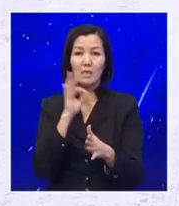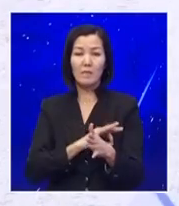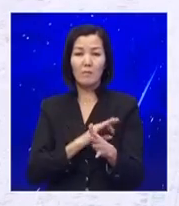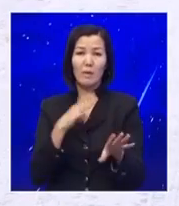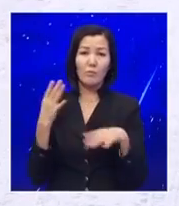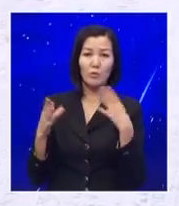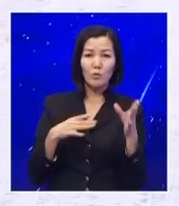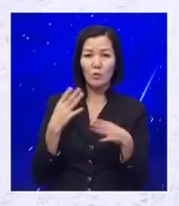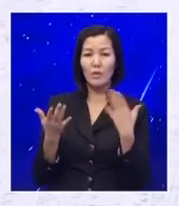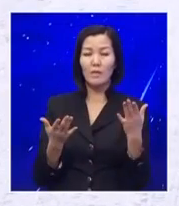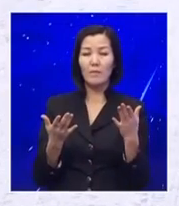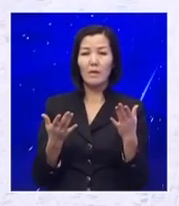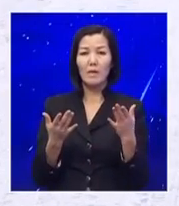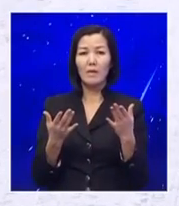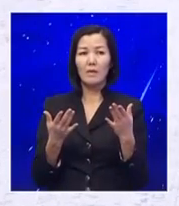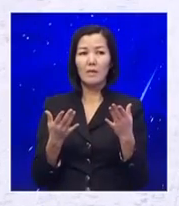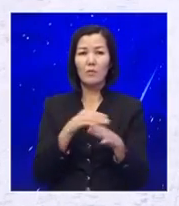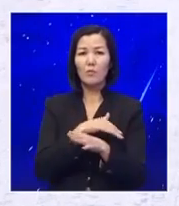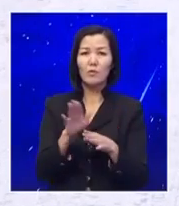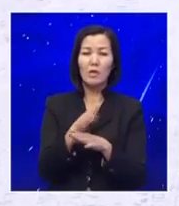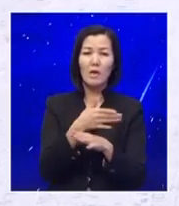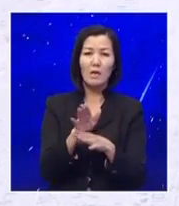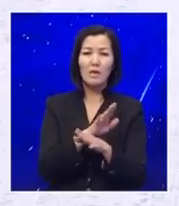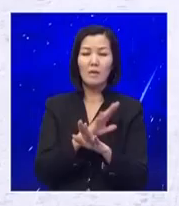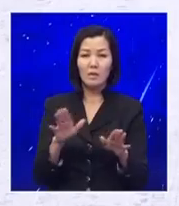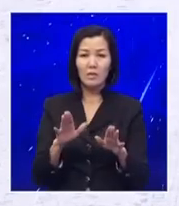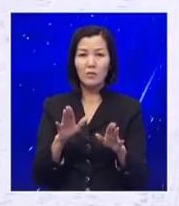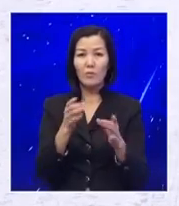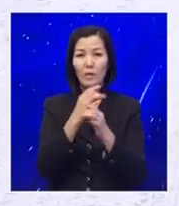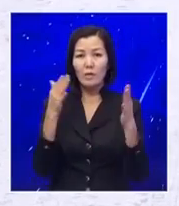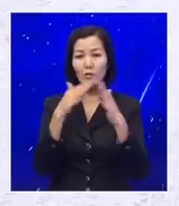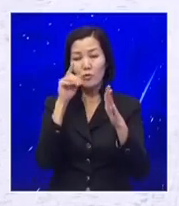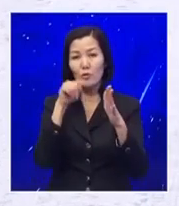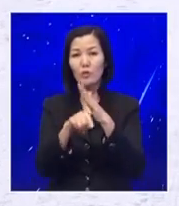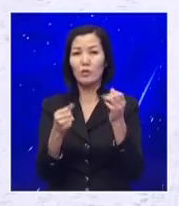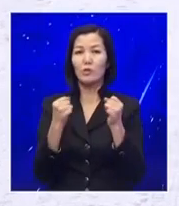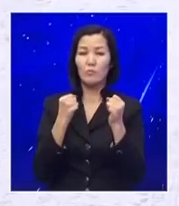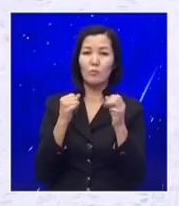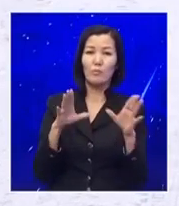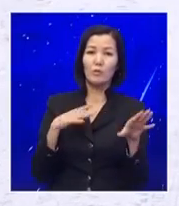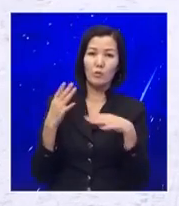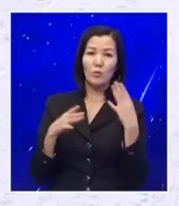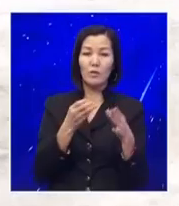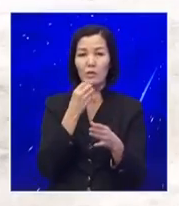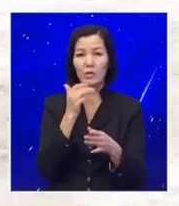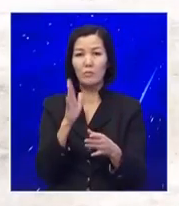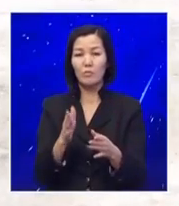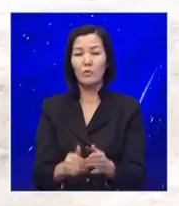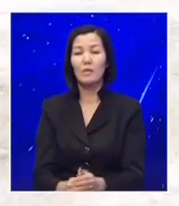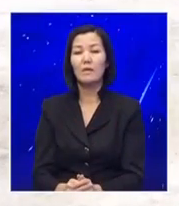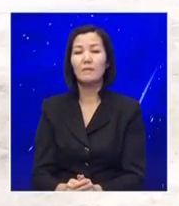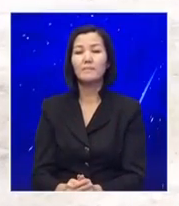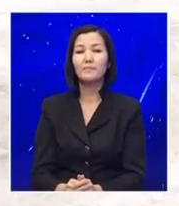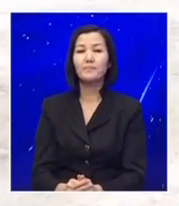далада ойнағанша, көшенің еттері қуып сонымен ойнағанша, оданша спорт залда дайындалғаны жақсы болар еді. Жалпы